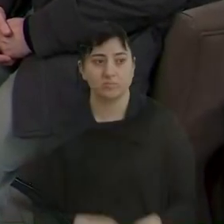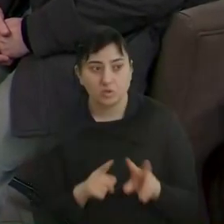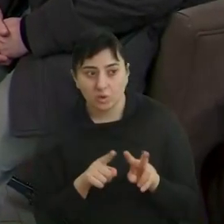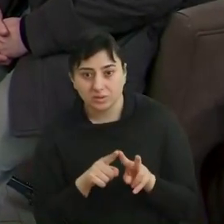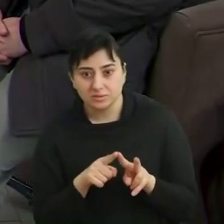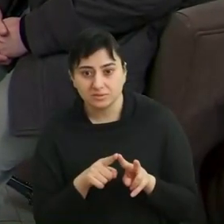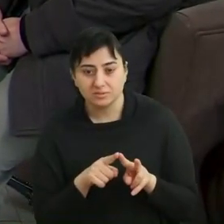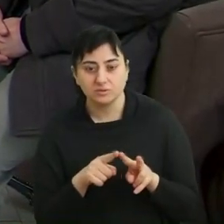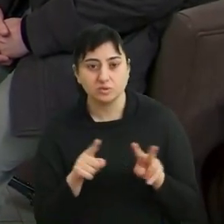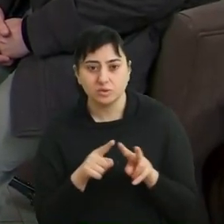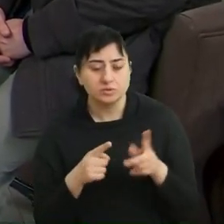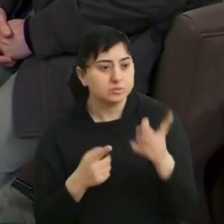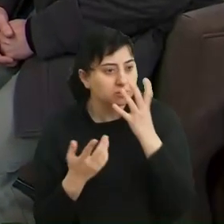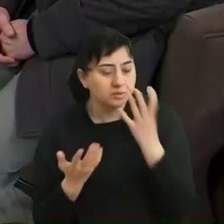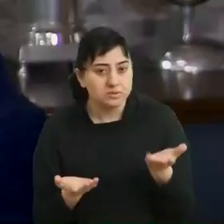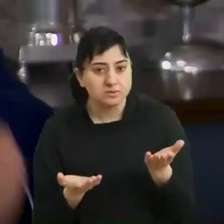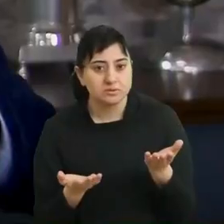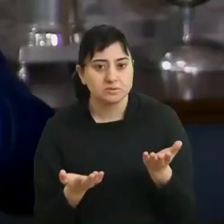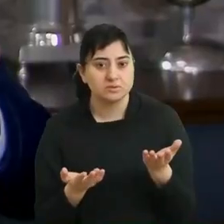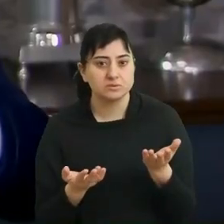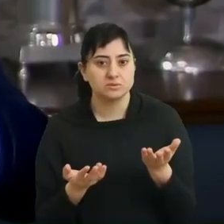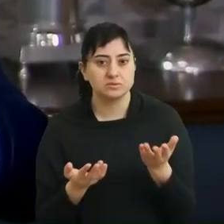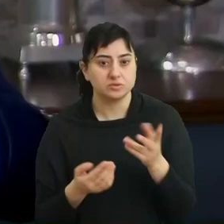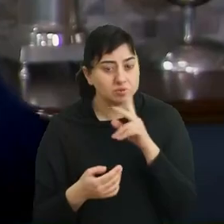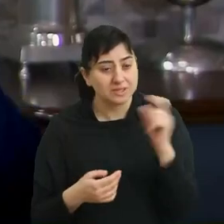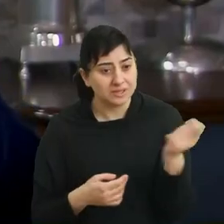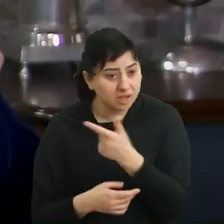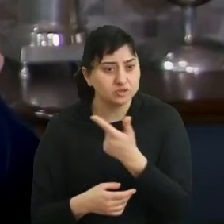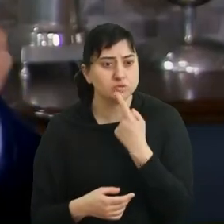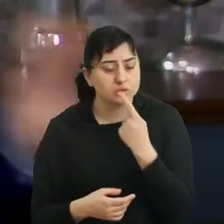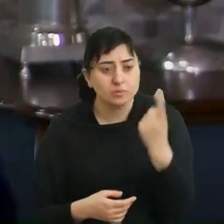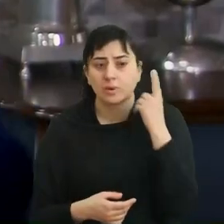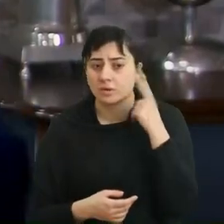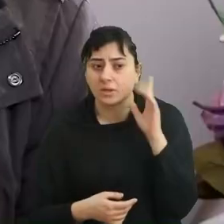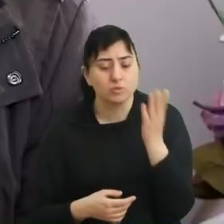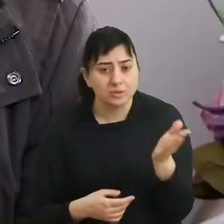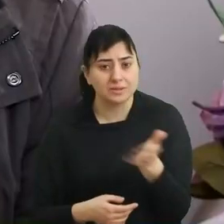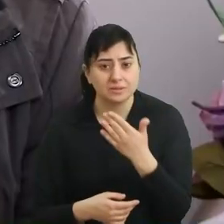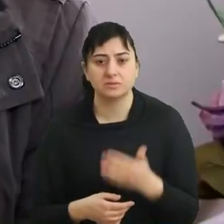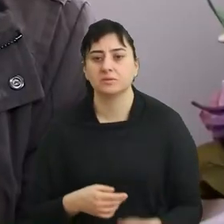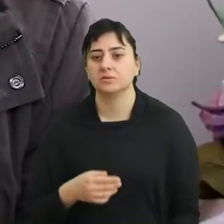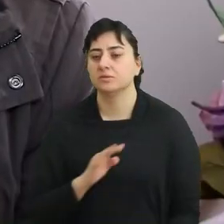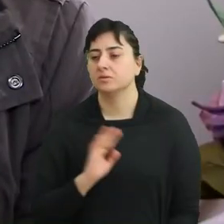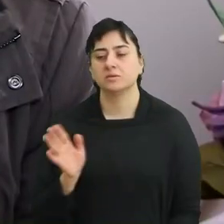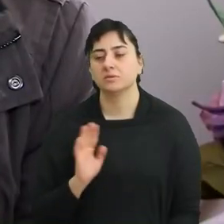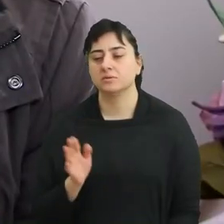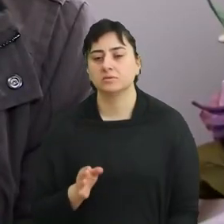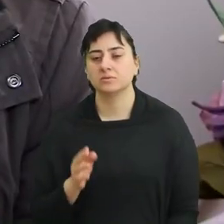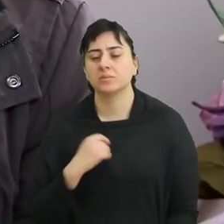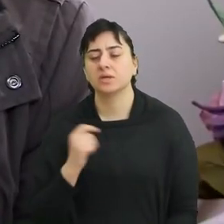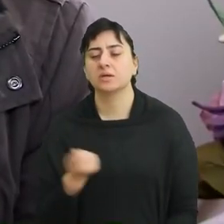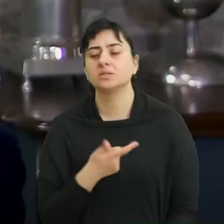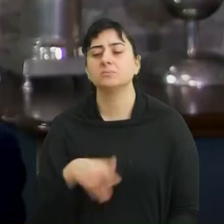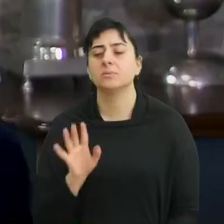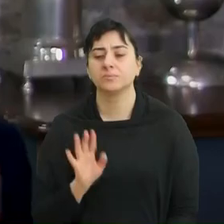Nurhan. Nurhan niye duruyorsun öyle ya? Son fırsatın diyorum. Kaç, kurtul diyorum buradan. Kaç yahu. Hayır Sarp.